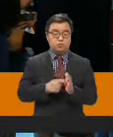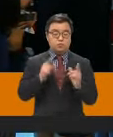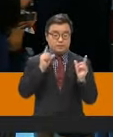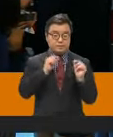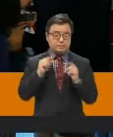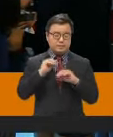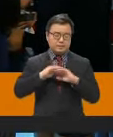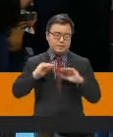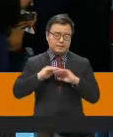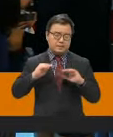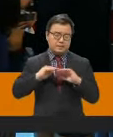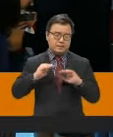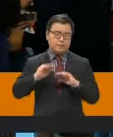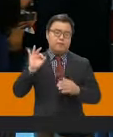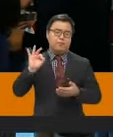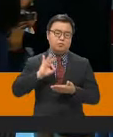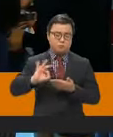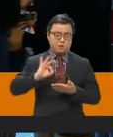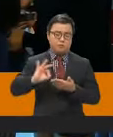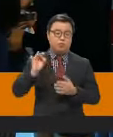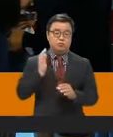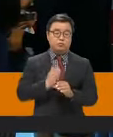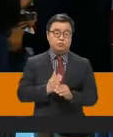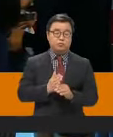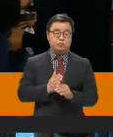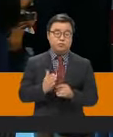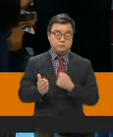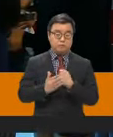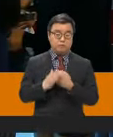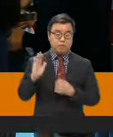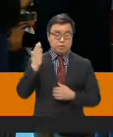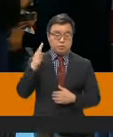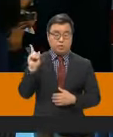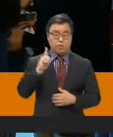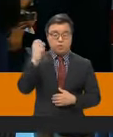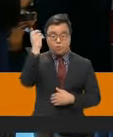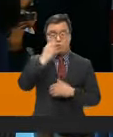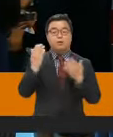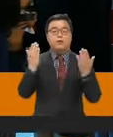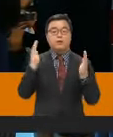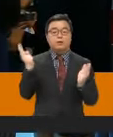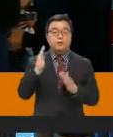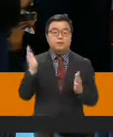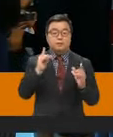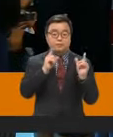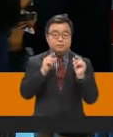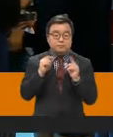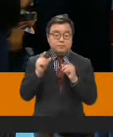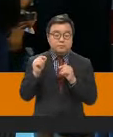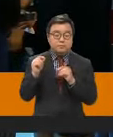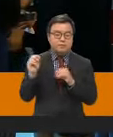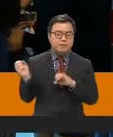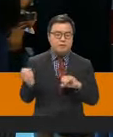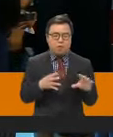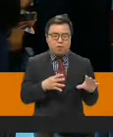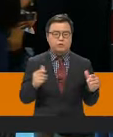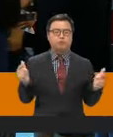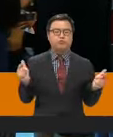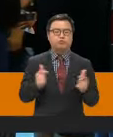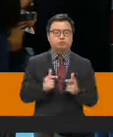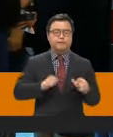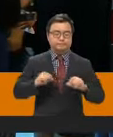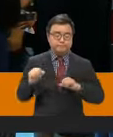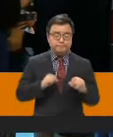나갈 정도라고 합니다. 예, 최근 한 고등학교 학생들이 음식물 쓰레기 줄이기 캠페인에 직접 나섰다고 하는데요.